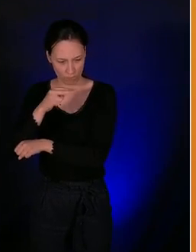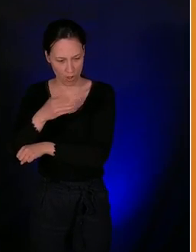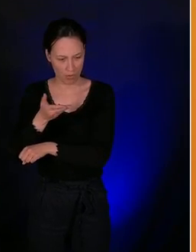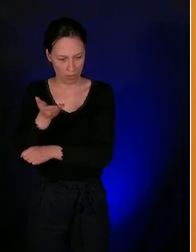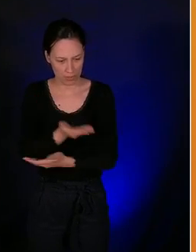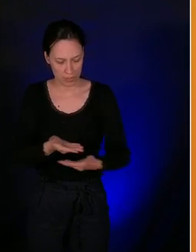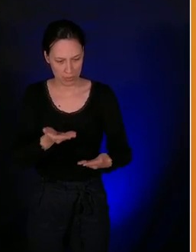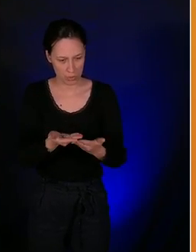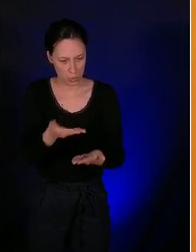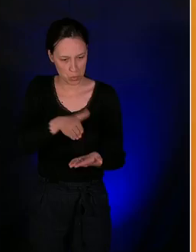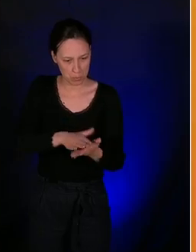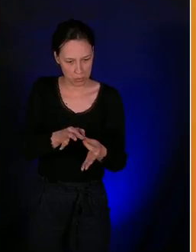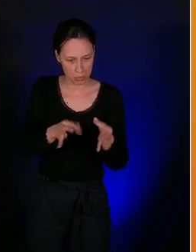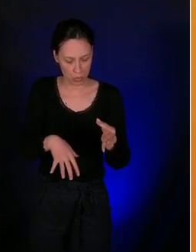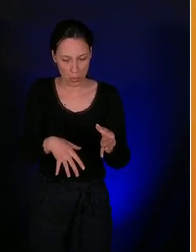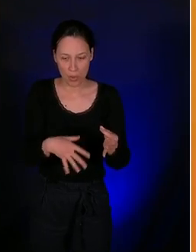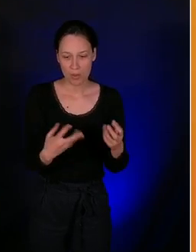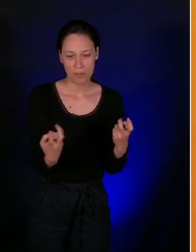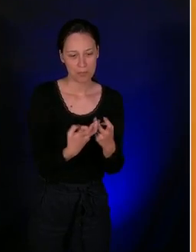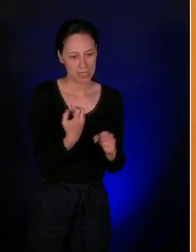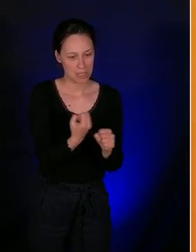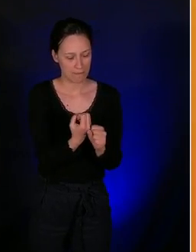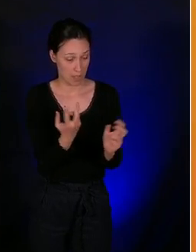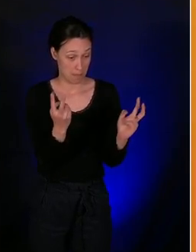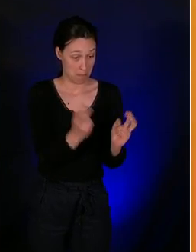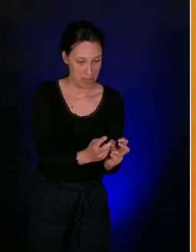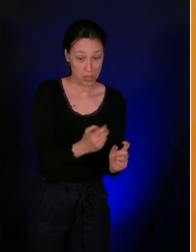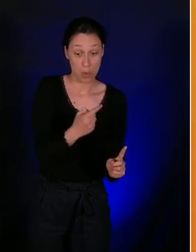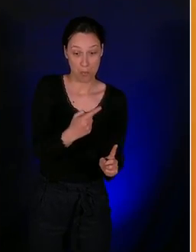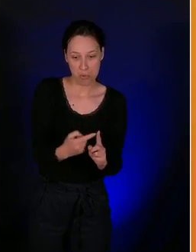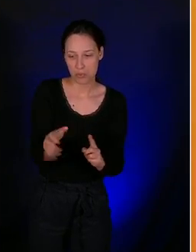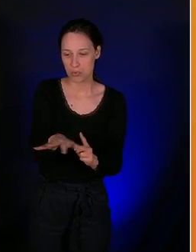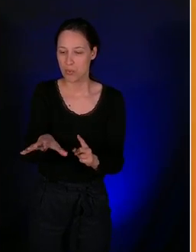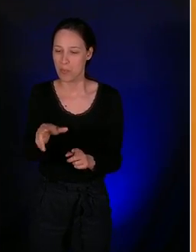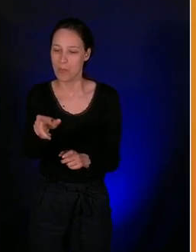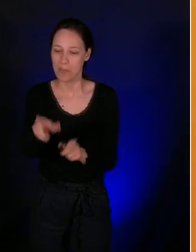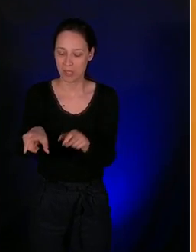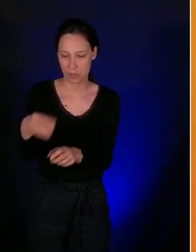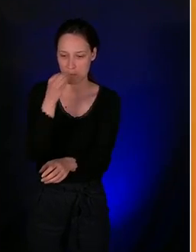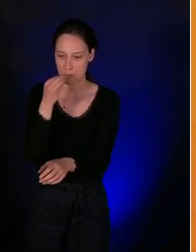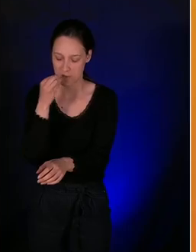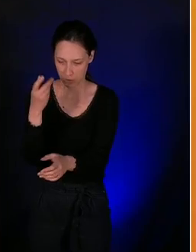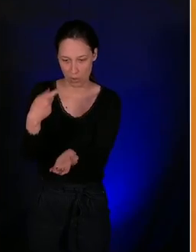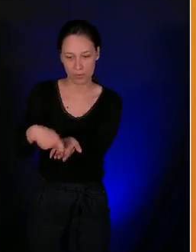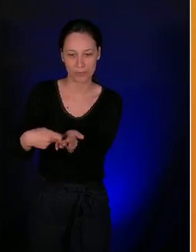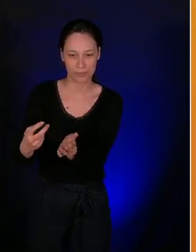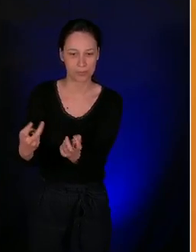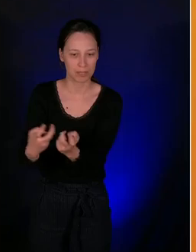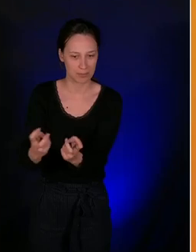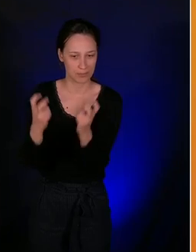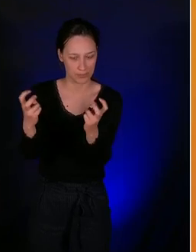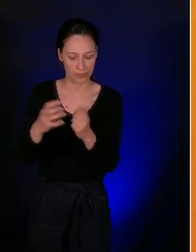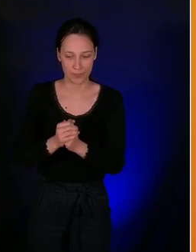payer les consommateurs. Laisser les industriels de tout poil poursuivre la contamination de la